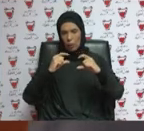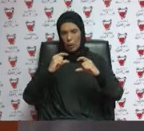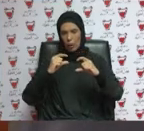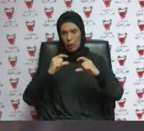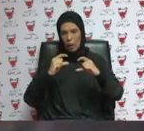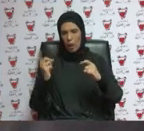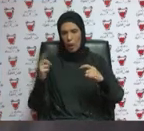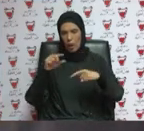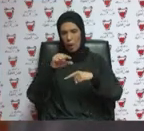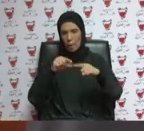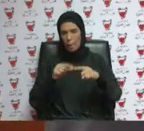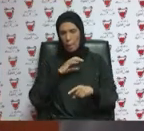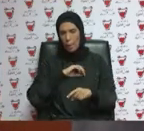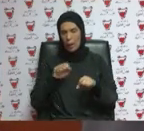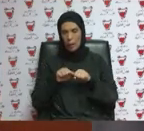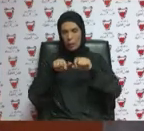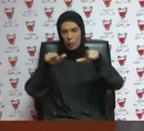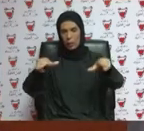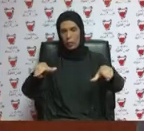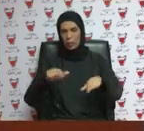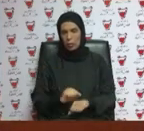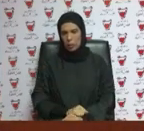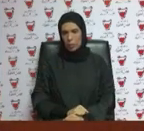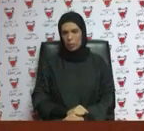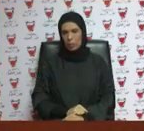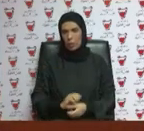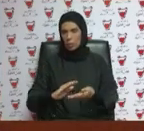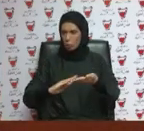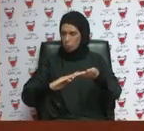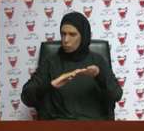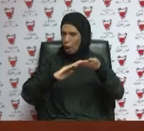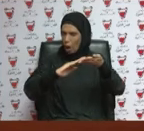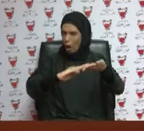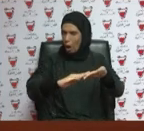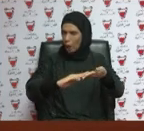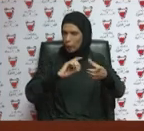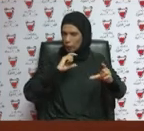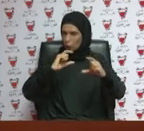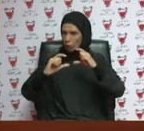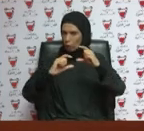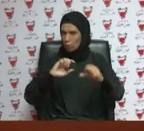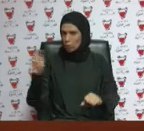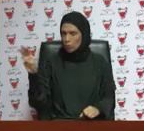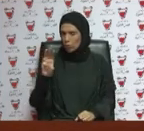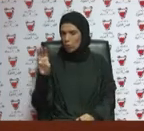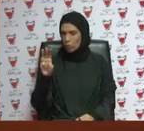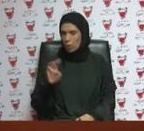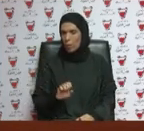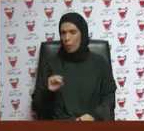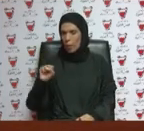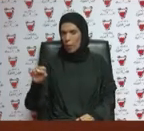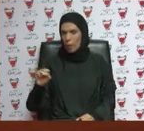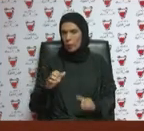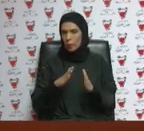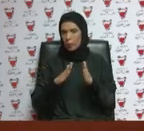10% من الأرباح التي أعلنتها لمساعدة كثير من البنوك، كثير من الشركات الخاصة